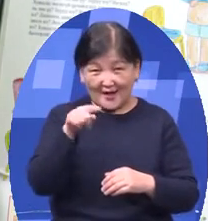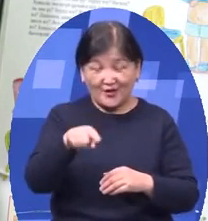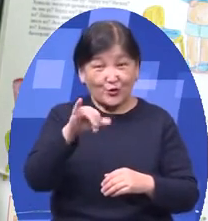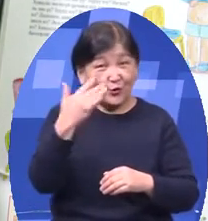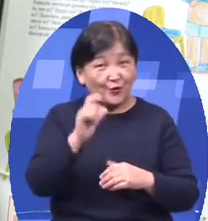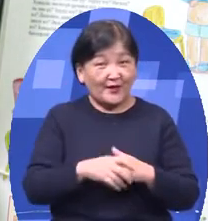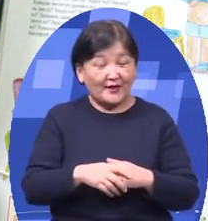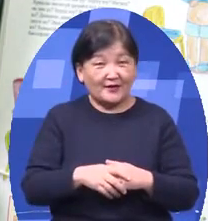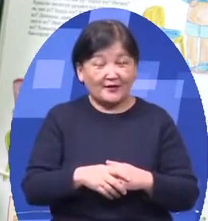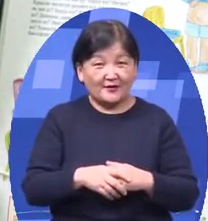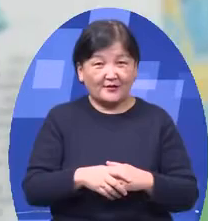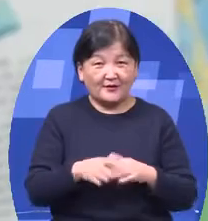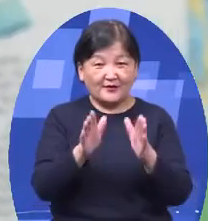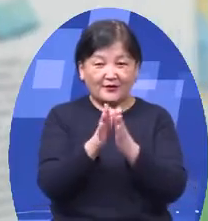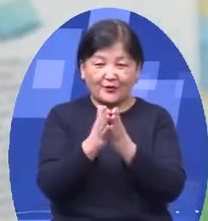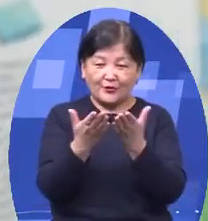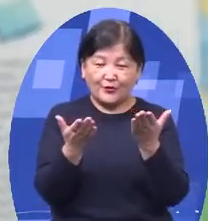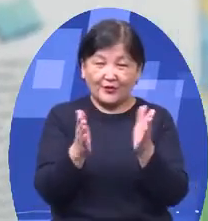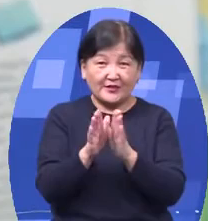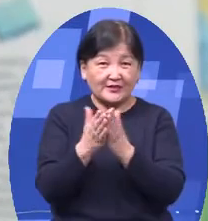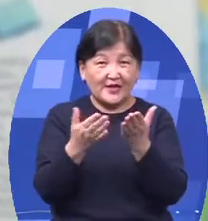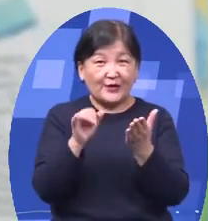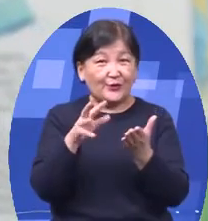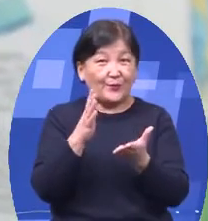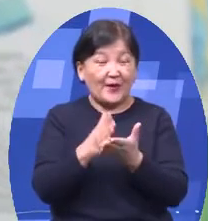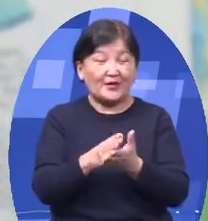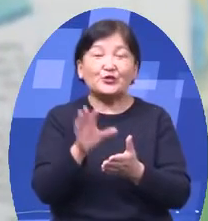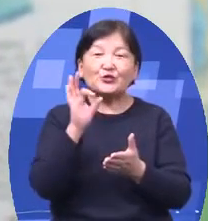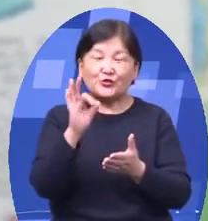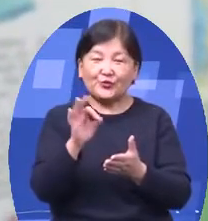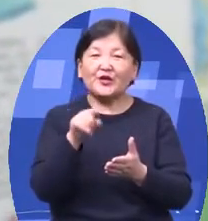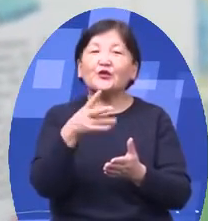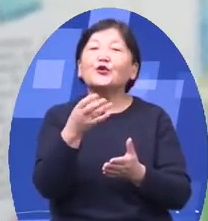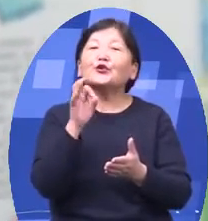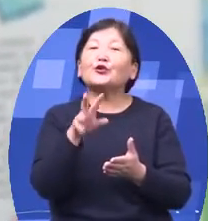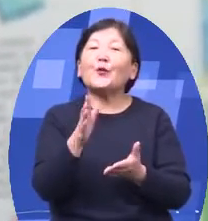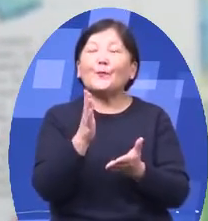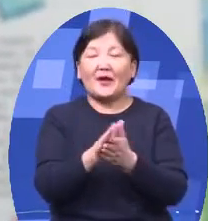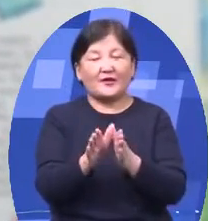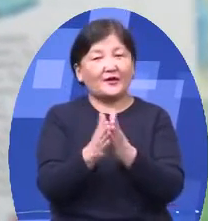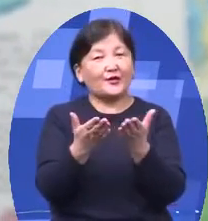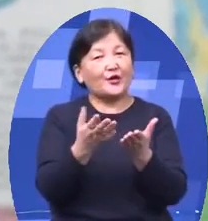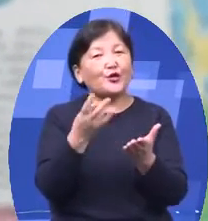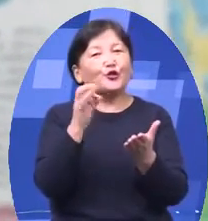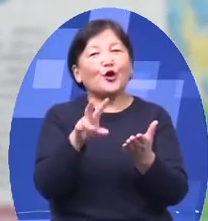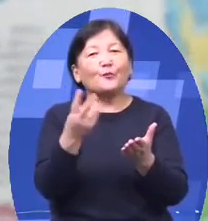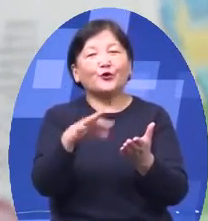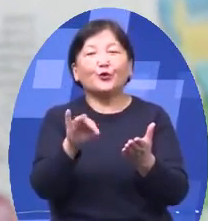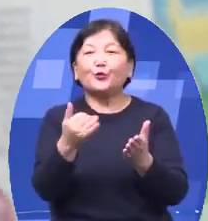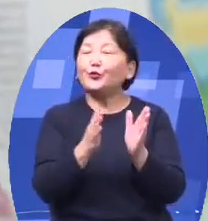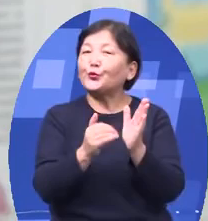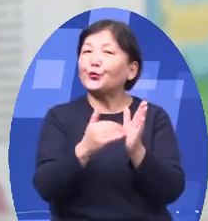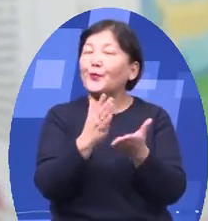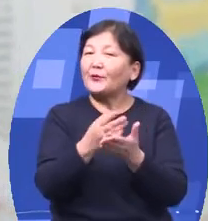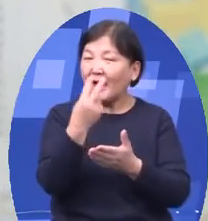Хараарай, энэ юу вэ? Хуудастай юм байна. Зөөйтэй, нам байна. Тэгвэл энэ наманд юу дут